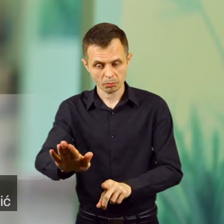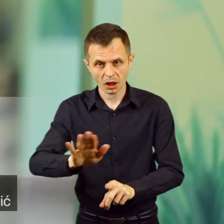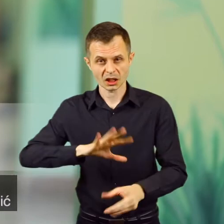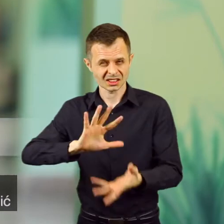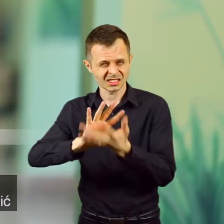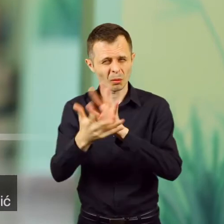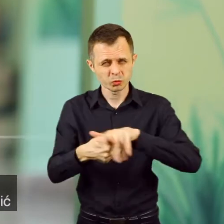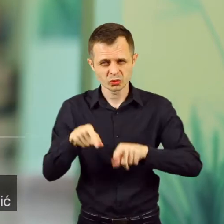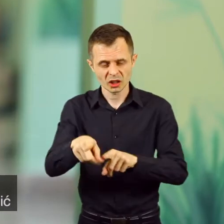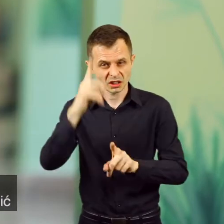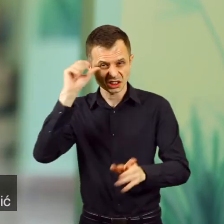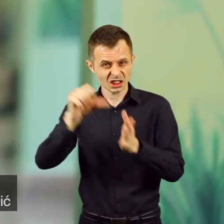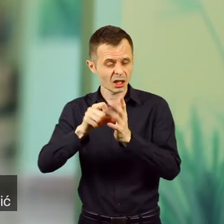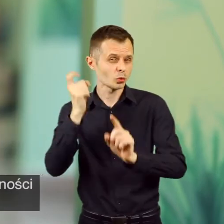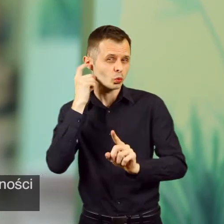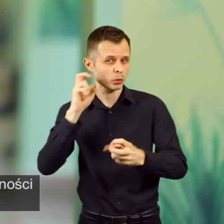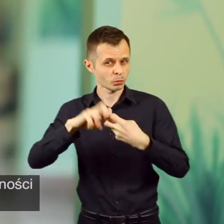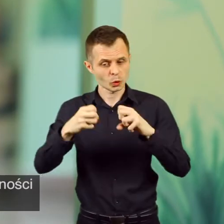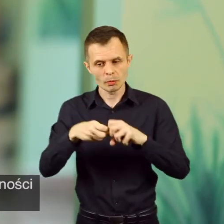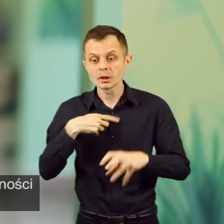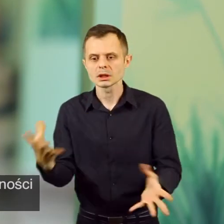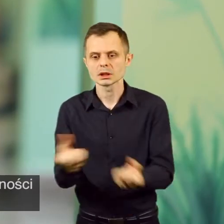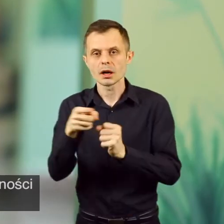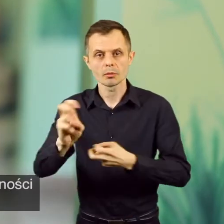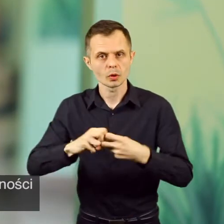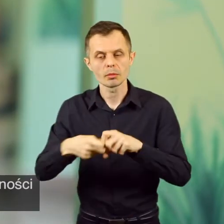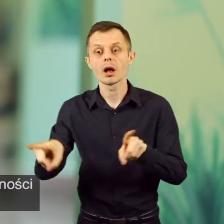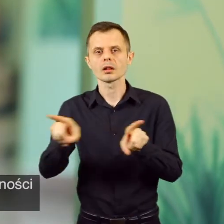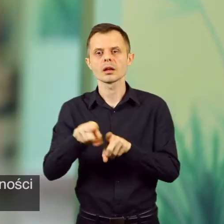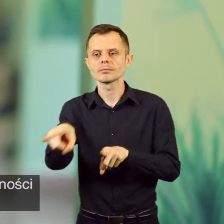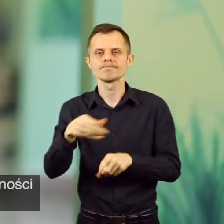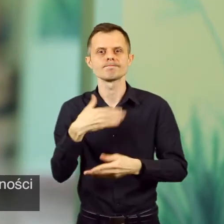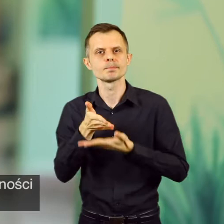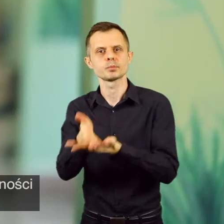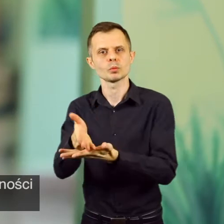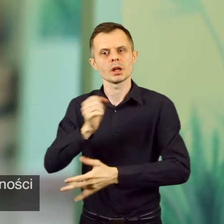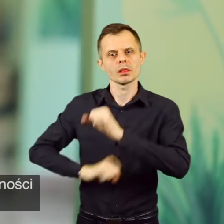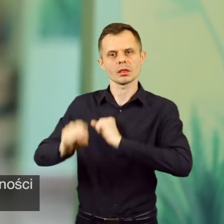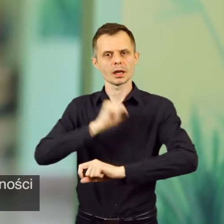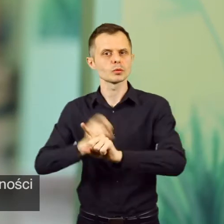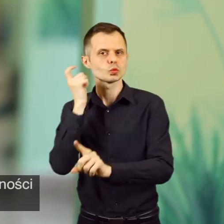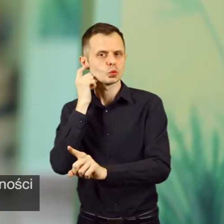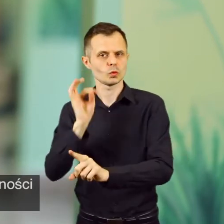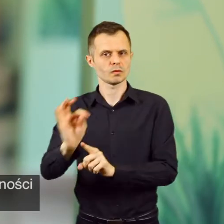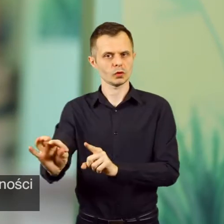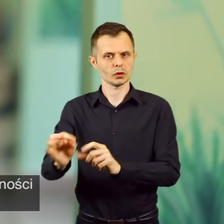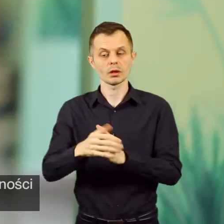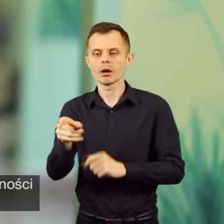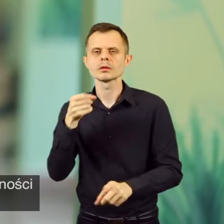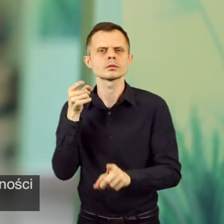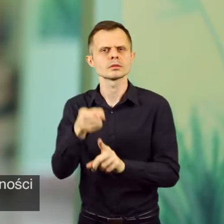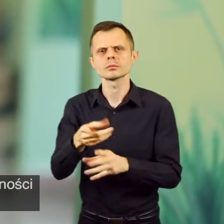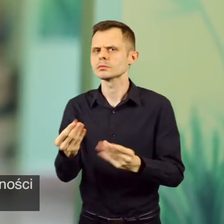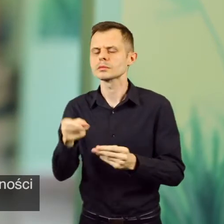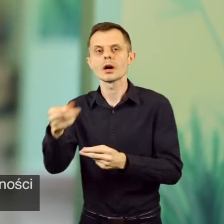zaburzenia przetwarzania słuchowego wyłonić i przeprowadzić z nimi trening słuchowy, który ma na celu